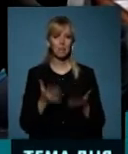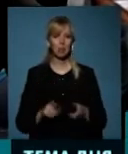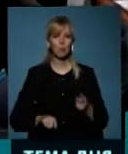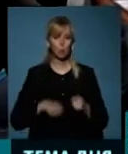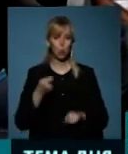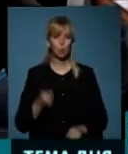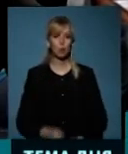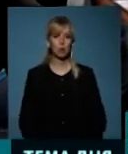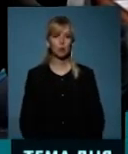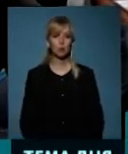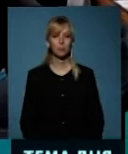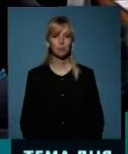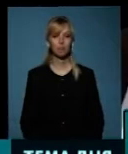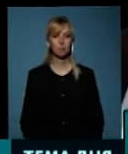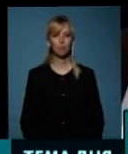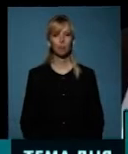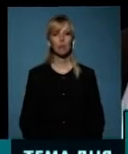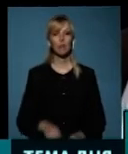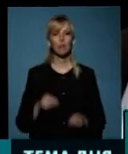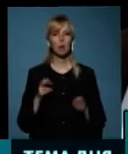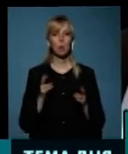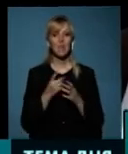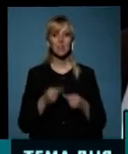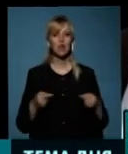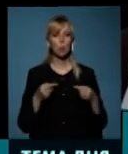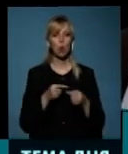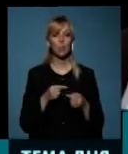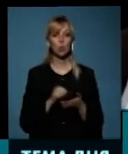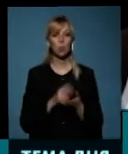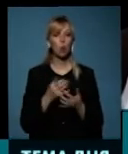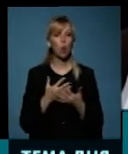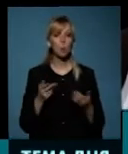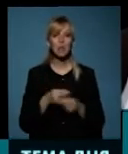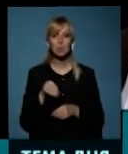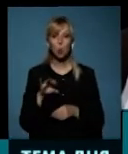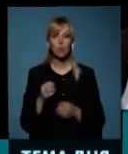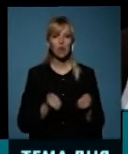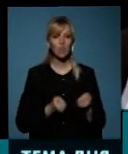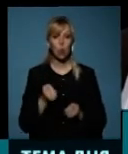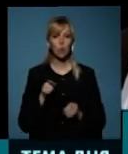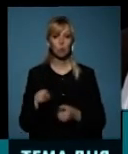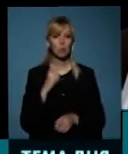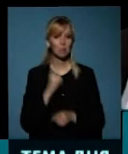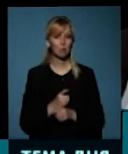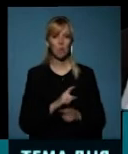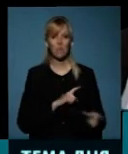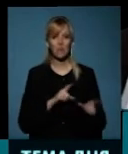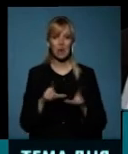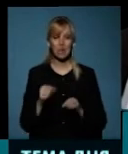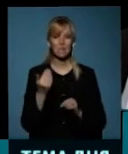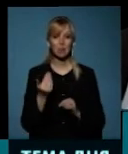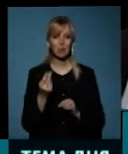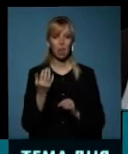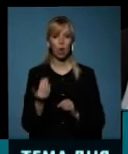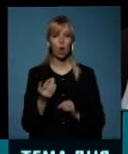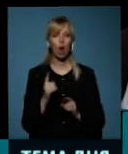порушень? Дивіться, без відповідних документів по-різному. Без посвідчення водія, йому заборонено виїзд на його...